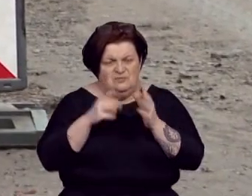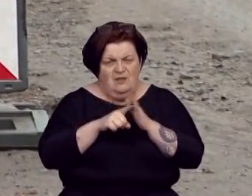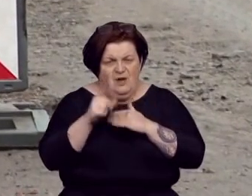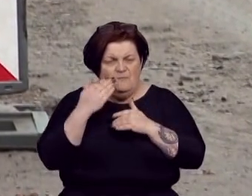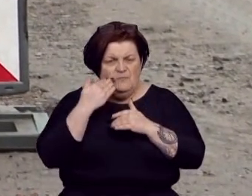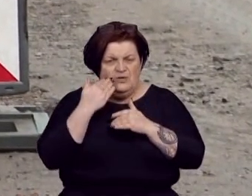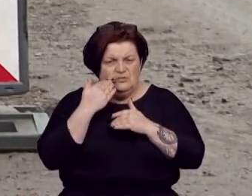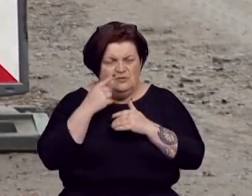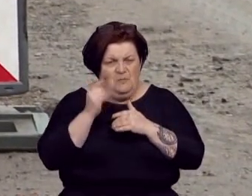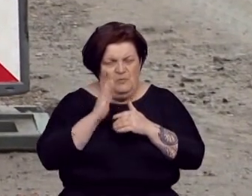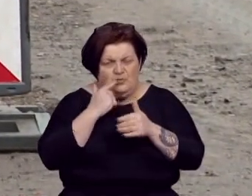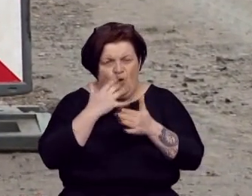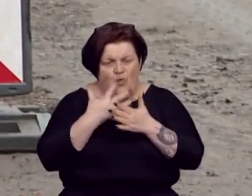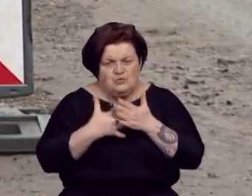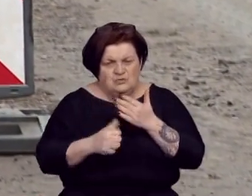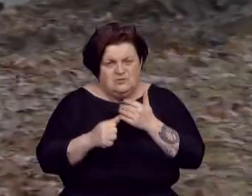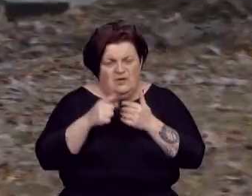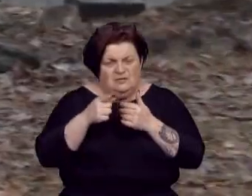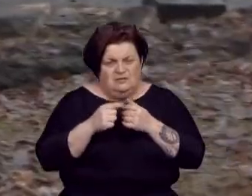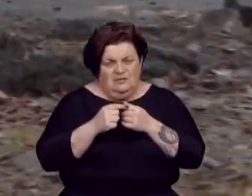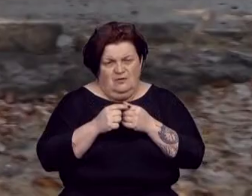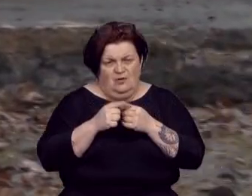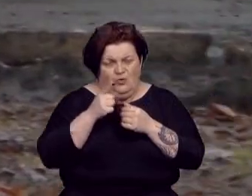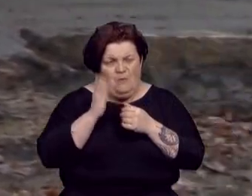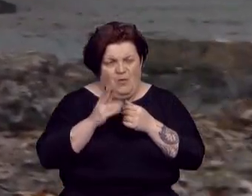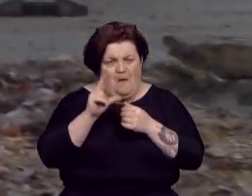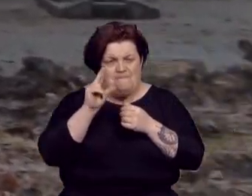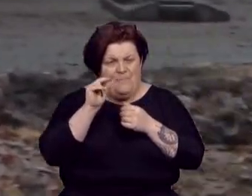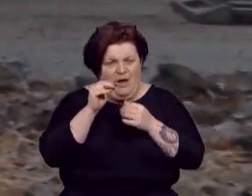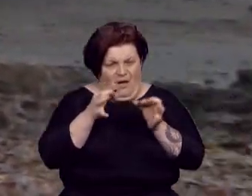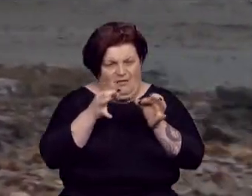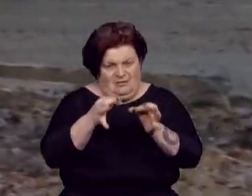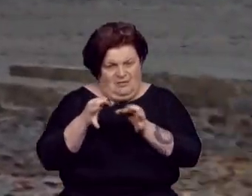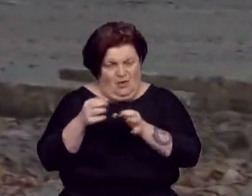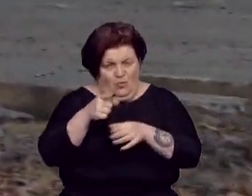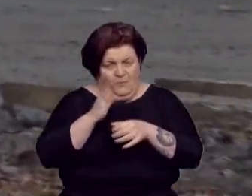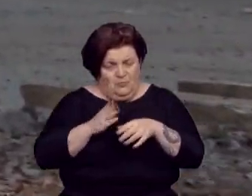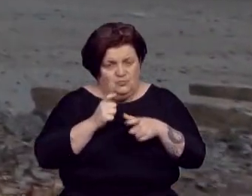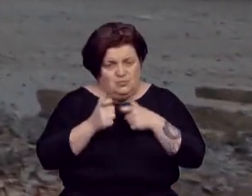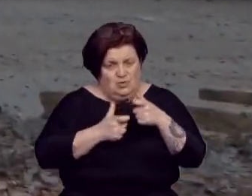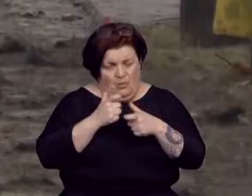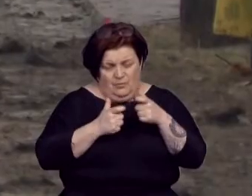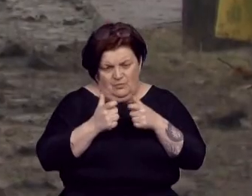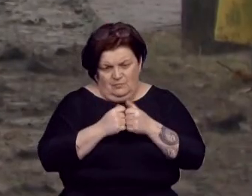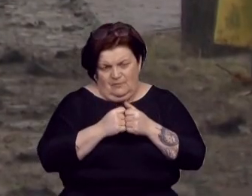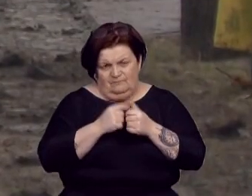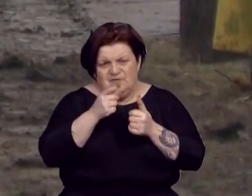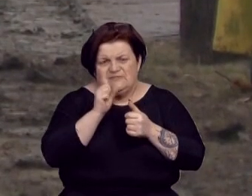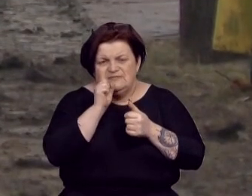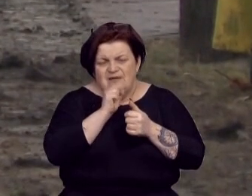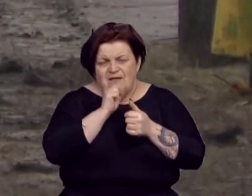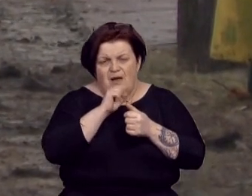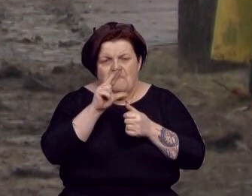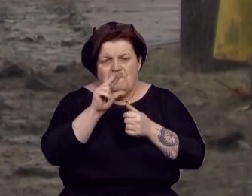dla mieszkańców będzie najkorzystniejsza przy tym remoncie, no to nowe parkingi, tak, które zostaną wykonane. Czy te